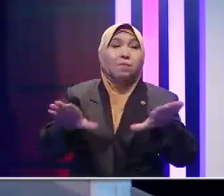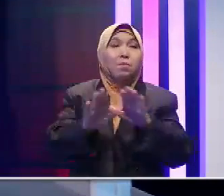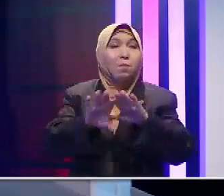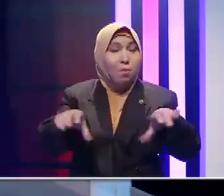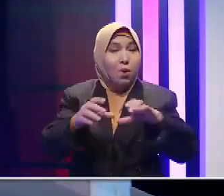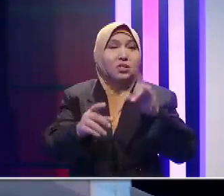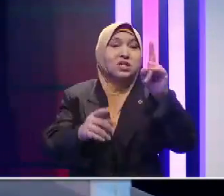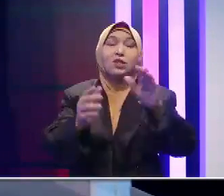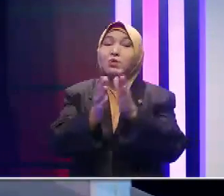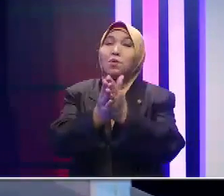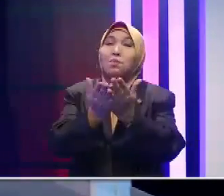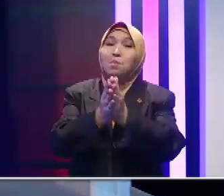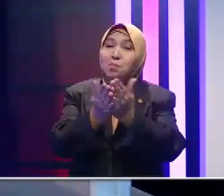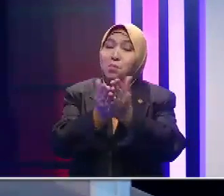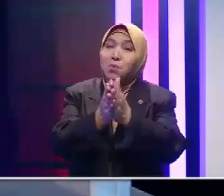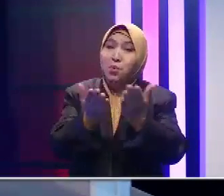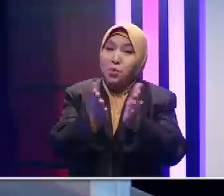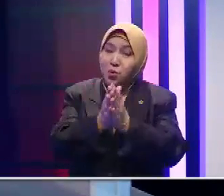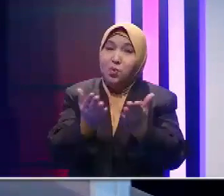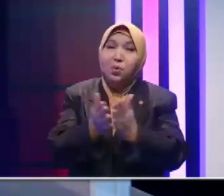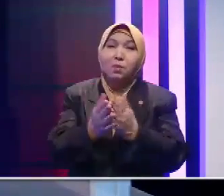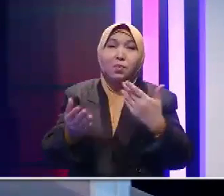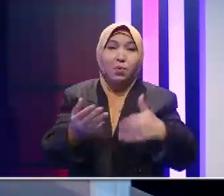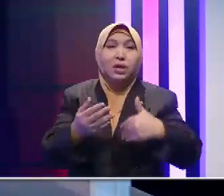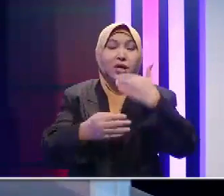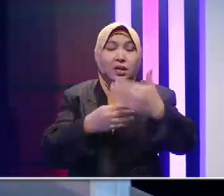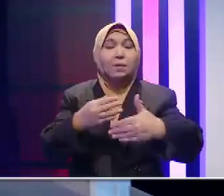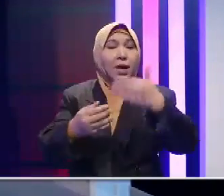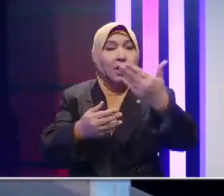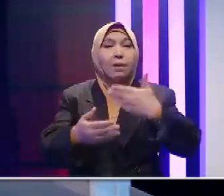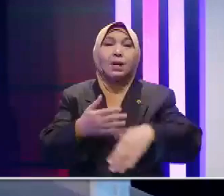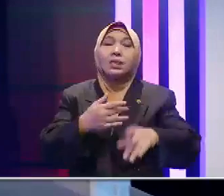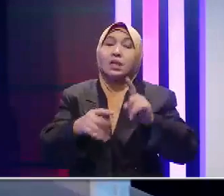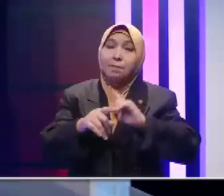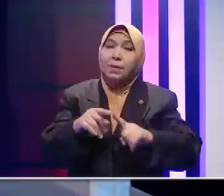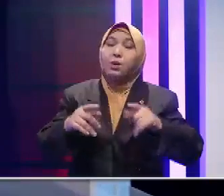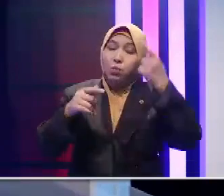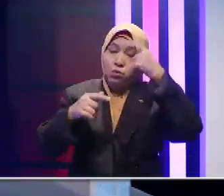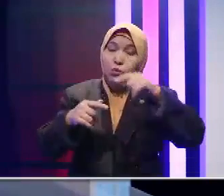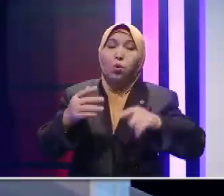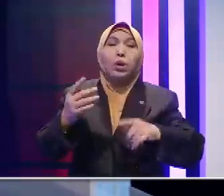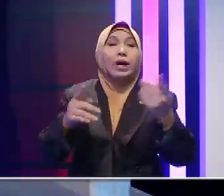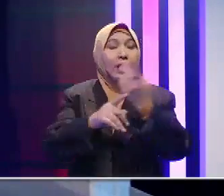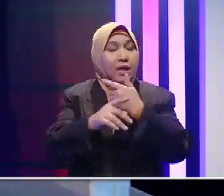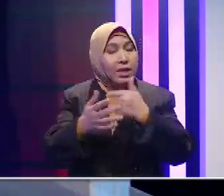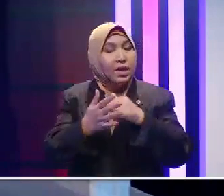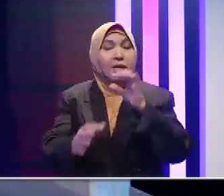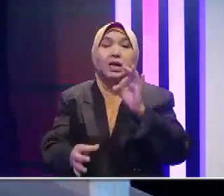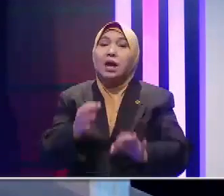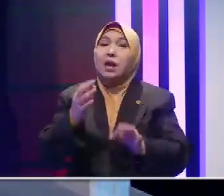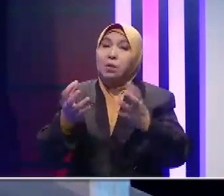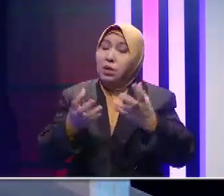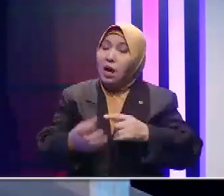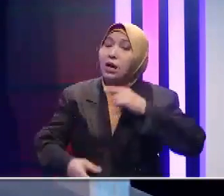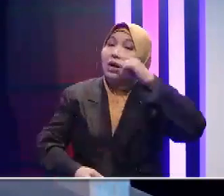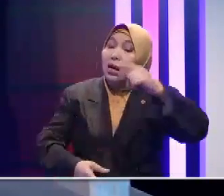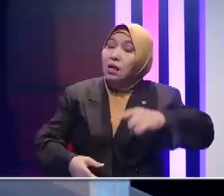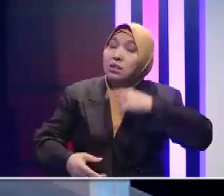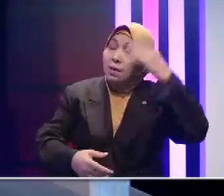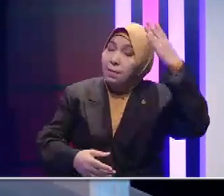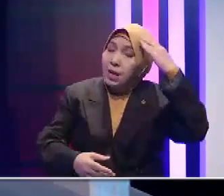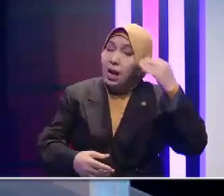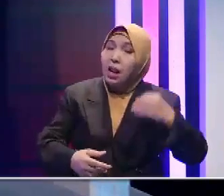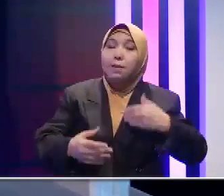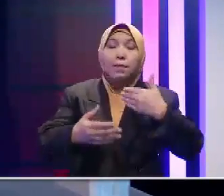dah. InsyaAllah, mungkin ke depan-kepan lah. Tapi untuk kongsian kali ni, saya rasa kalau nak kata pengalaman